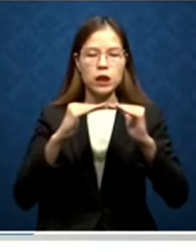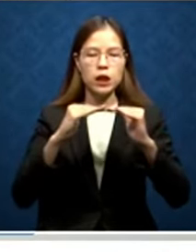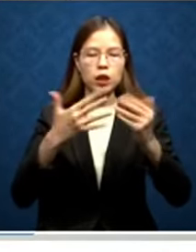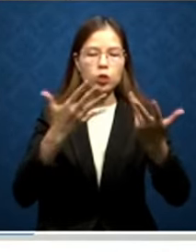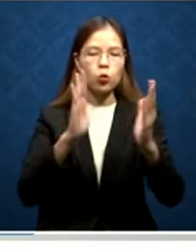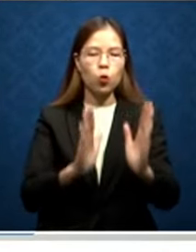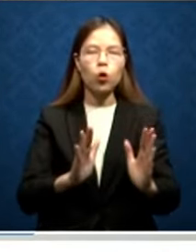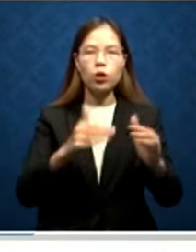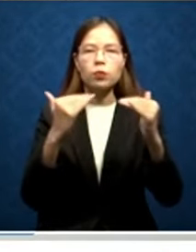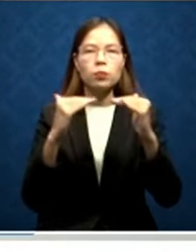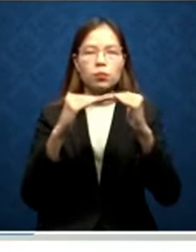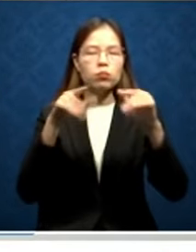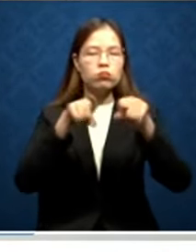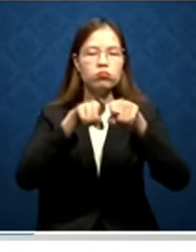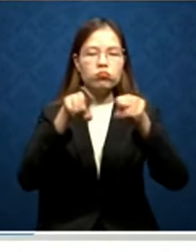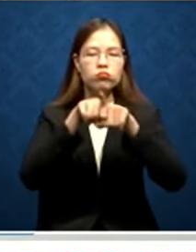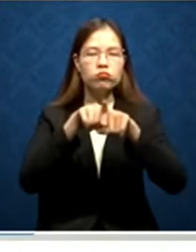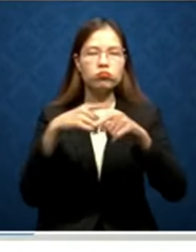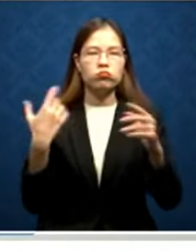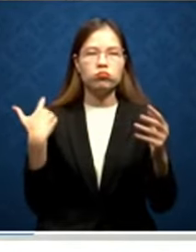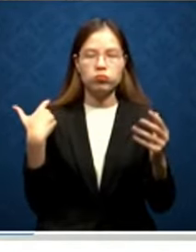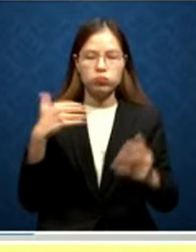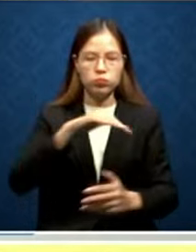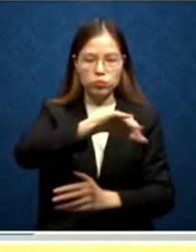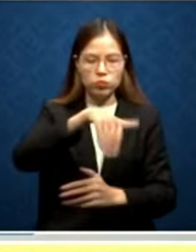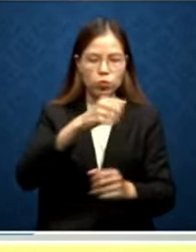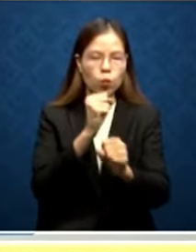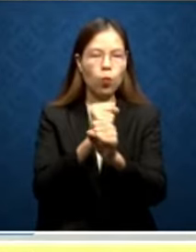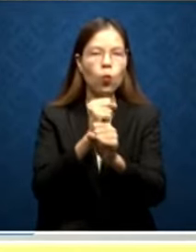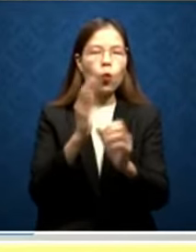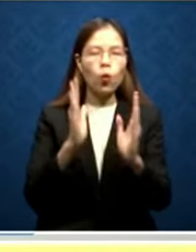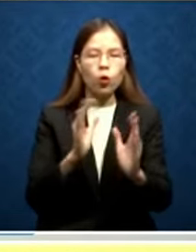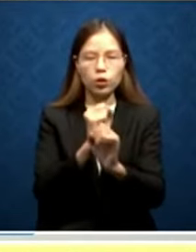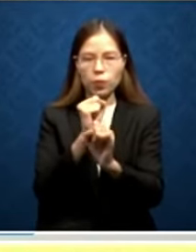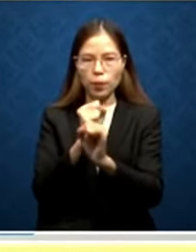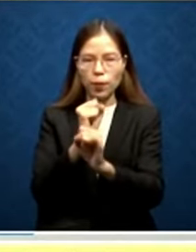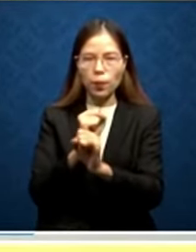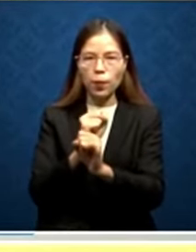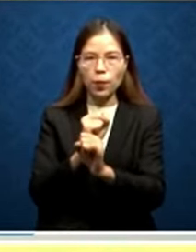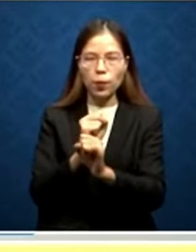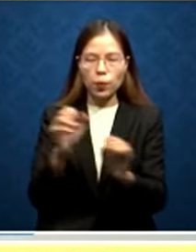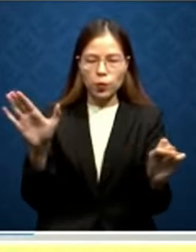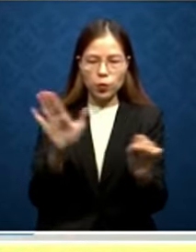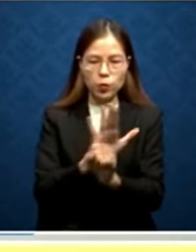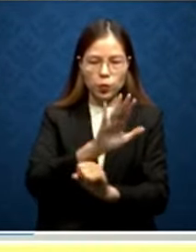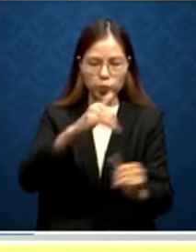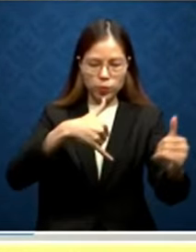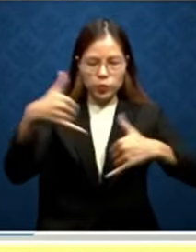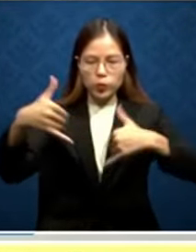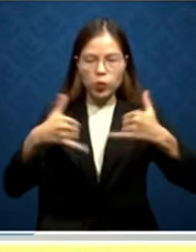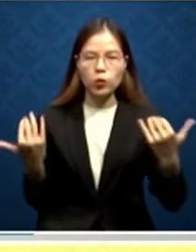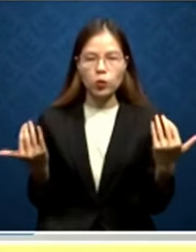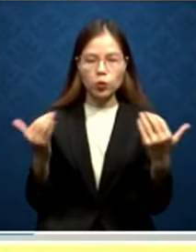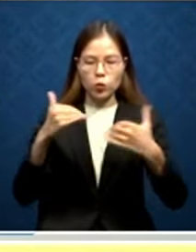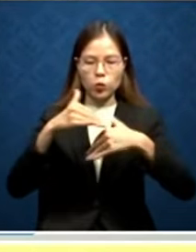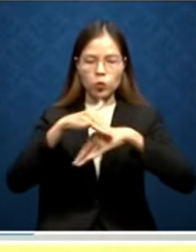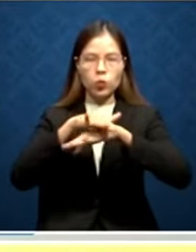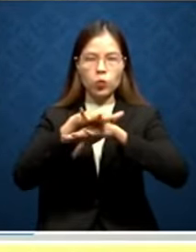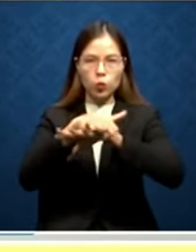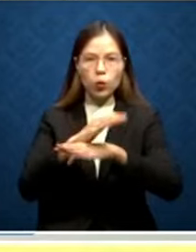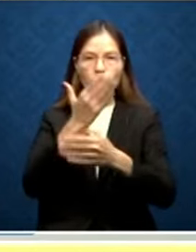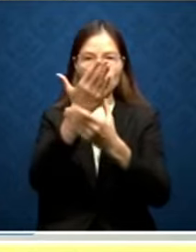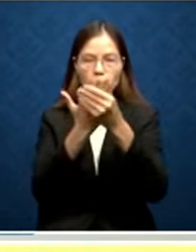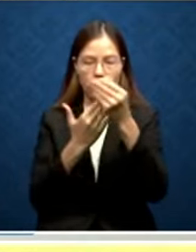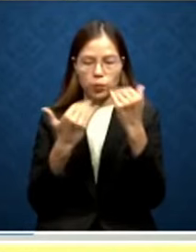นเราจะโอบรับบุคลากรเข้ามาทำงานและทุกคนที่เข้ามามีส่วนร่วมกับสภาของ